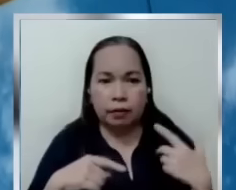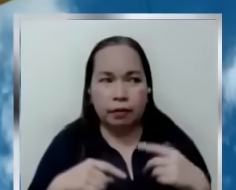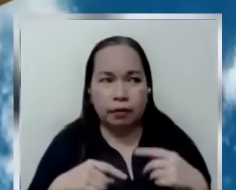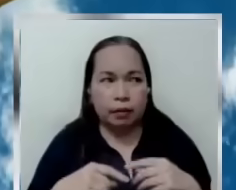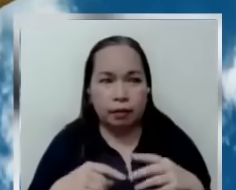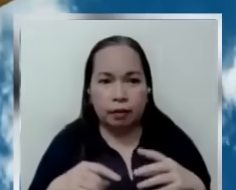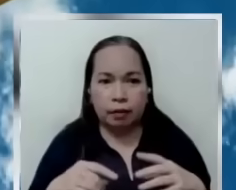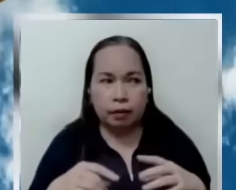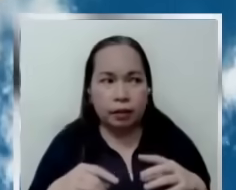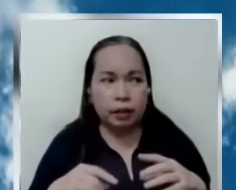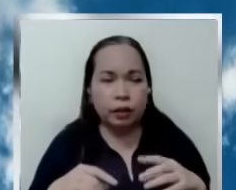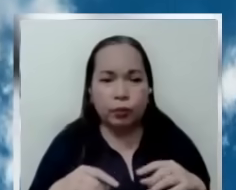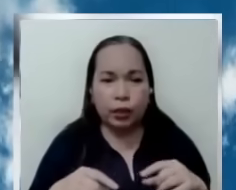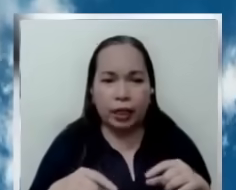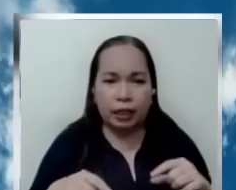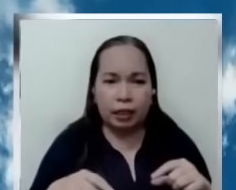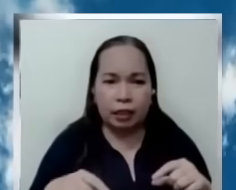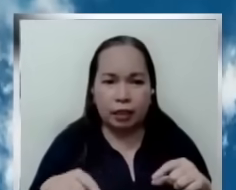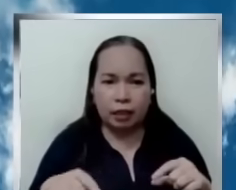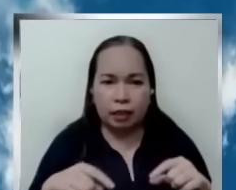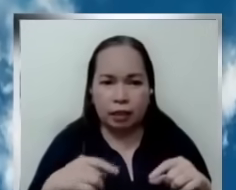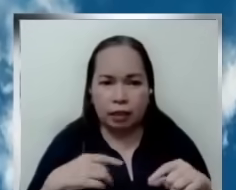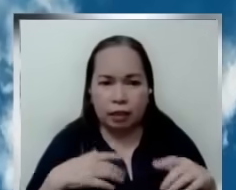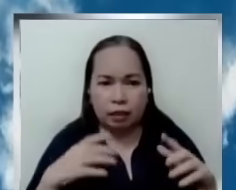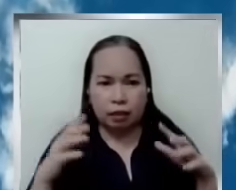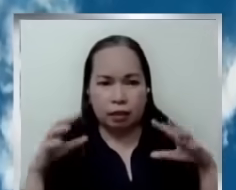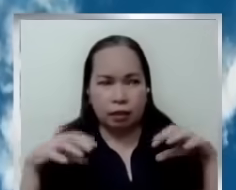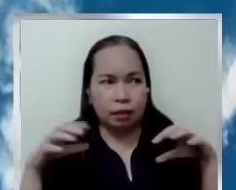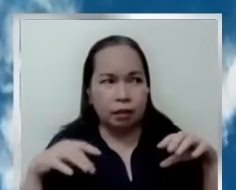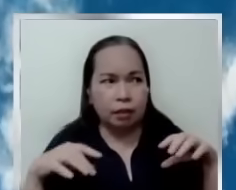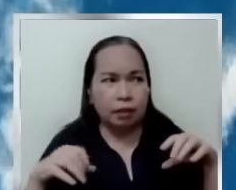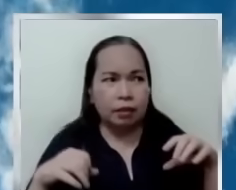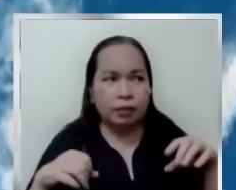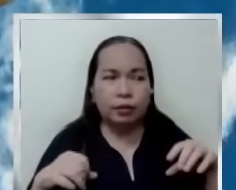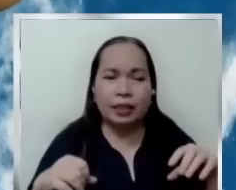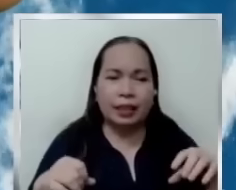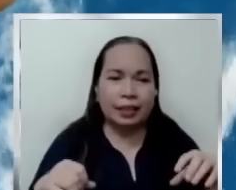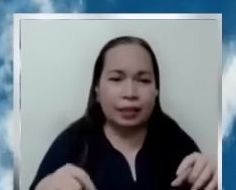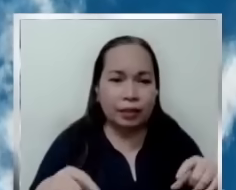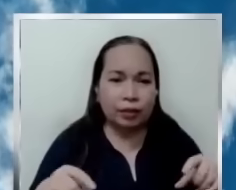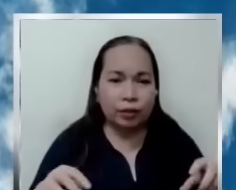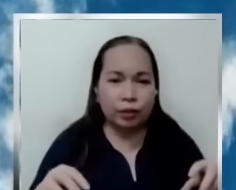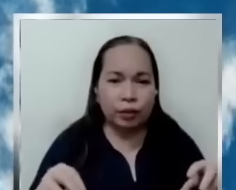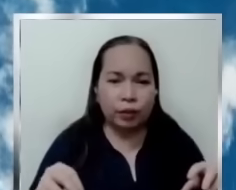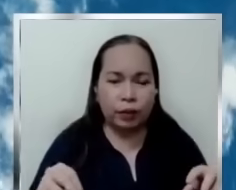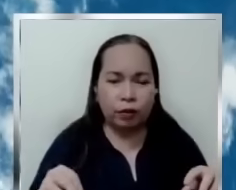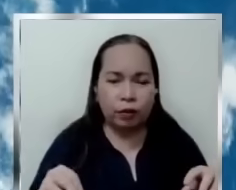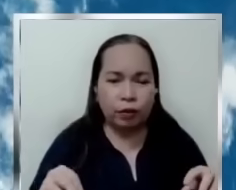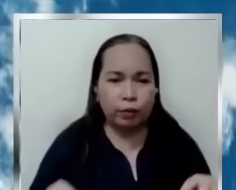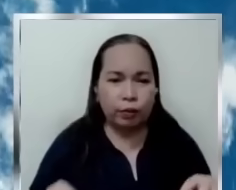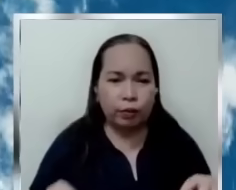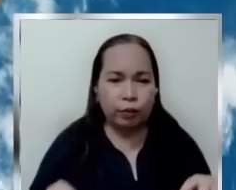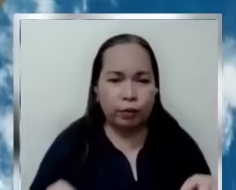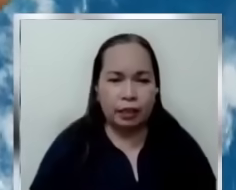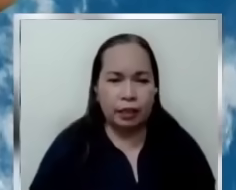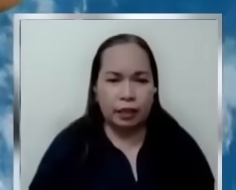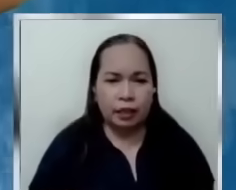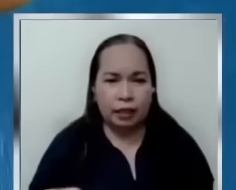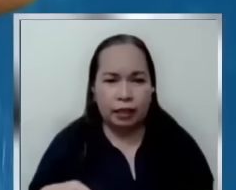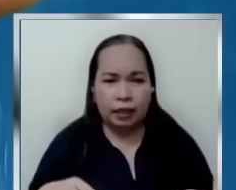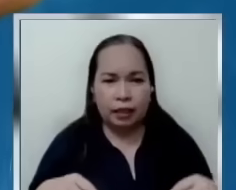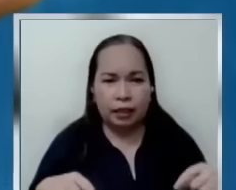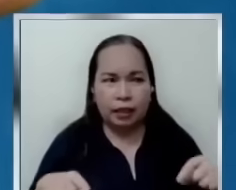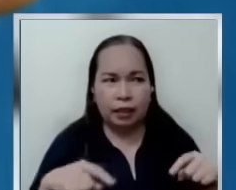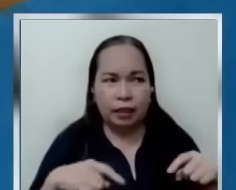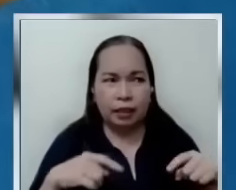kasabay niyan ay posibleng pumasok din sa par yung isa pang bagyo na tatawagin natin na Bagyong Hana. Sa ngayon,